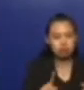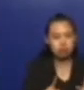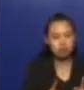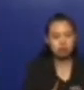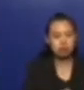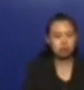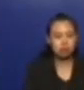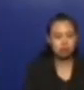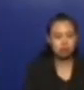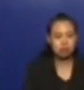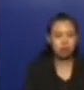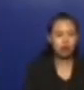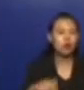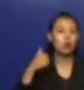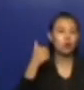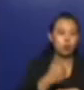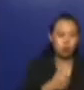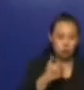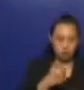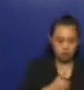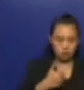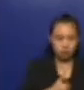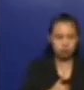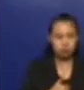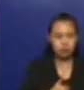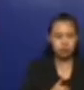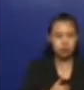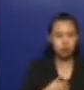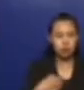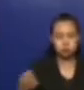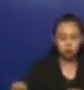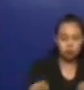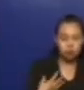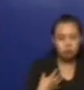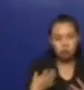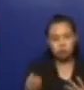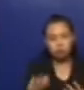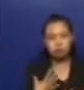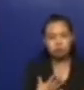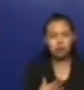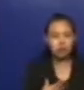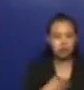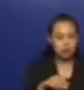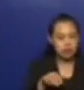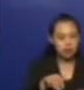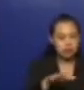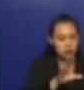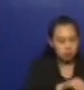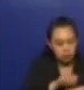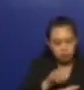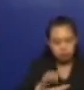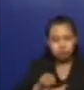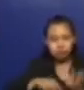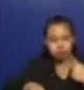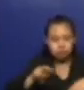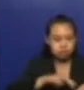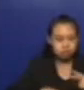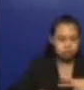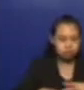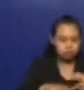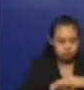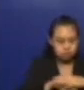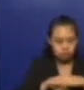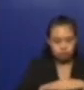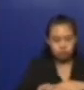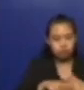าคนเป็นผู้นำมันต้องฟังฟาร์มมันต้องไปหาข้อมูลเหมือนวันนี้ก่อนจะย้ายผู้ว่